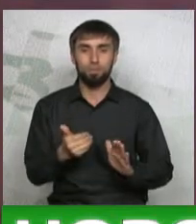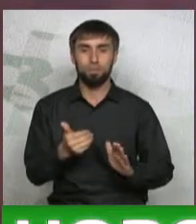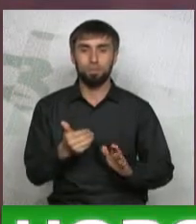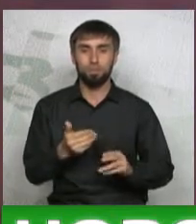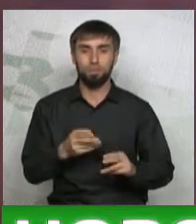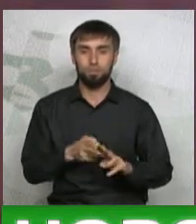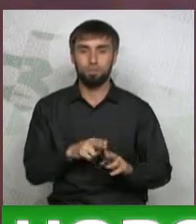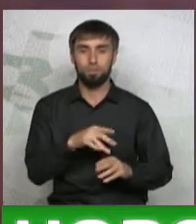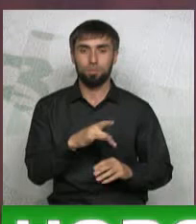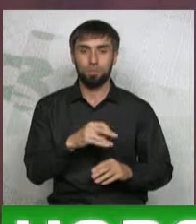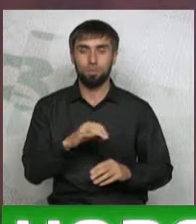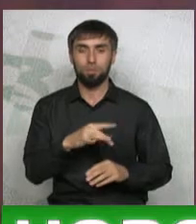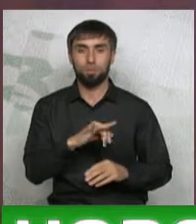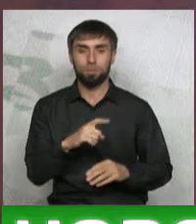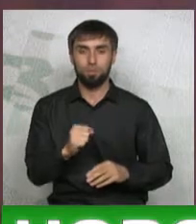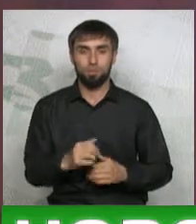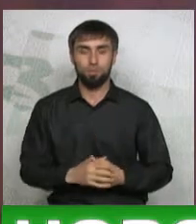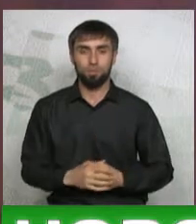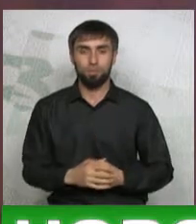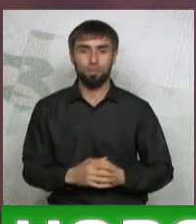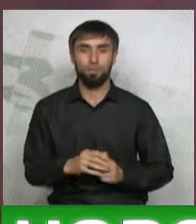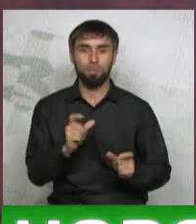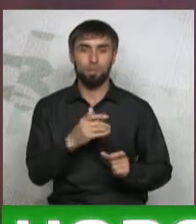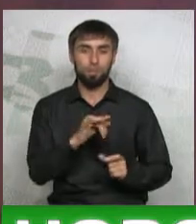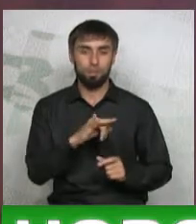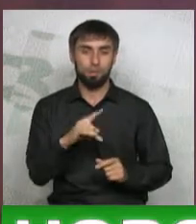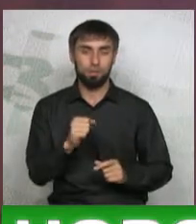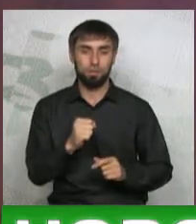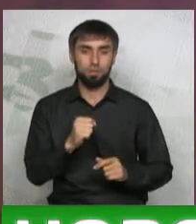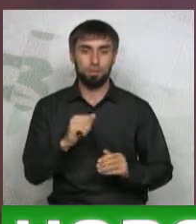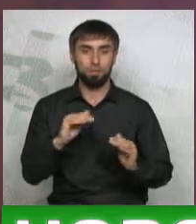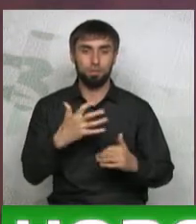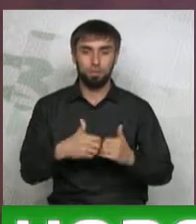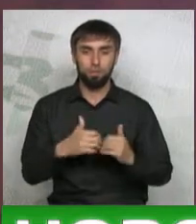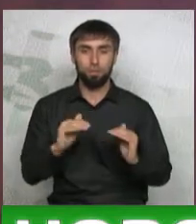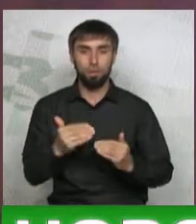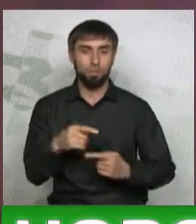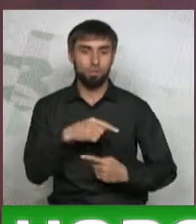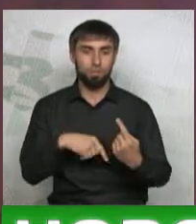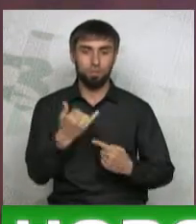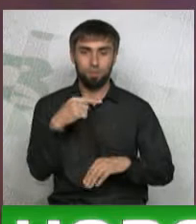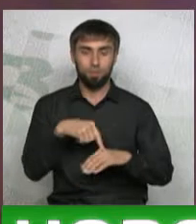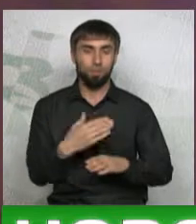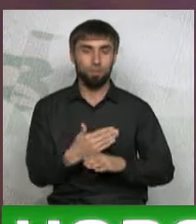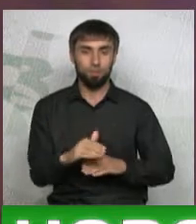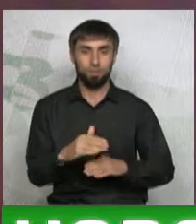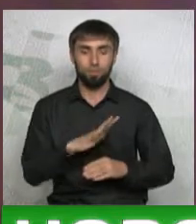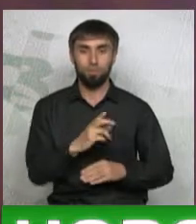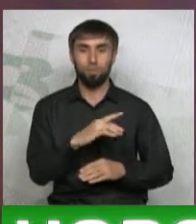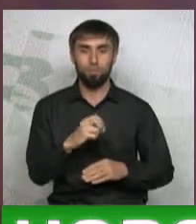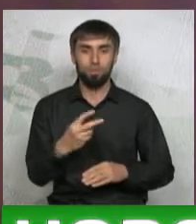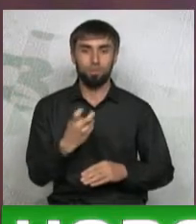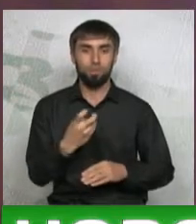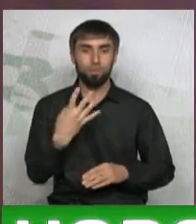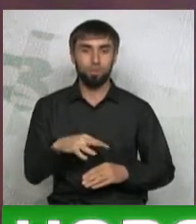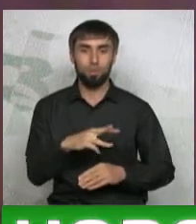преодолеть сжатие денежной массы. По программам малого и среднего бизнеса на сегодняшний момент выдано более